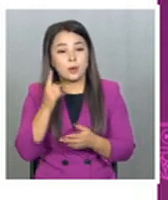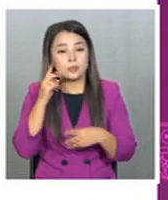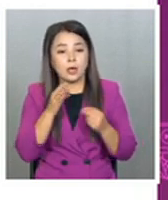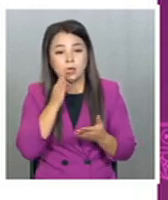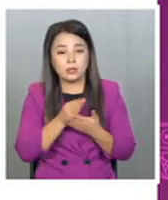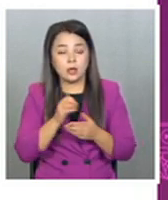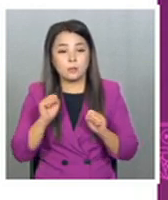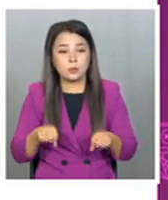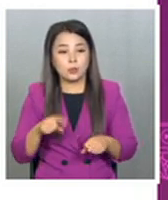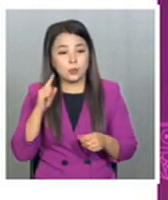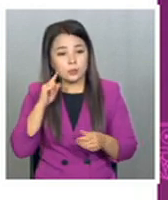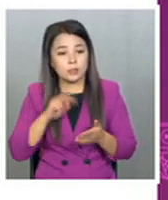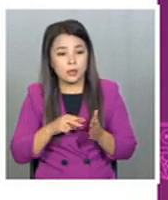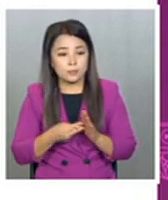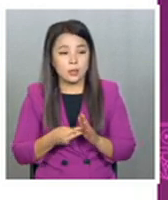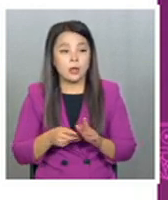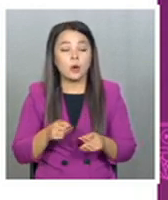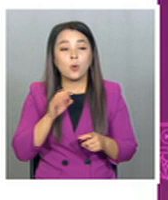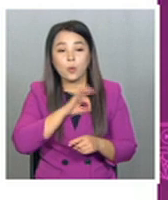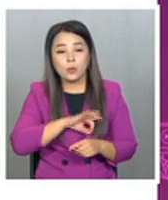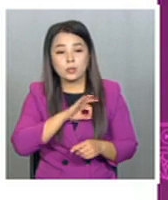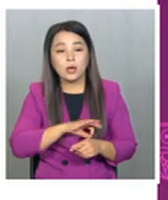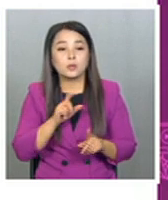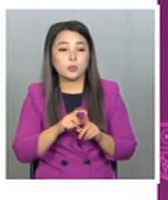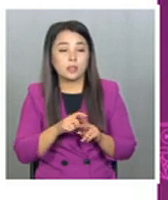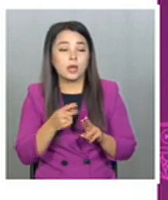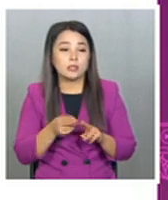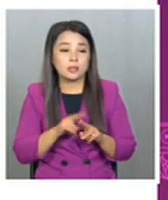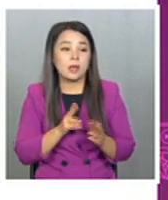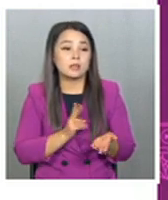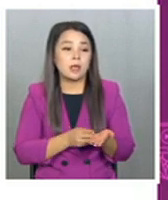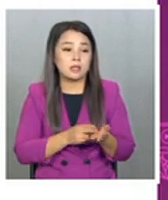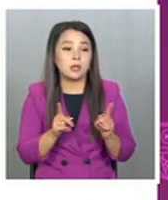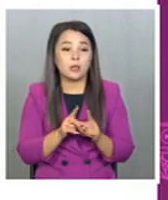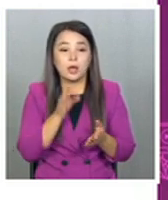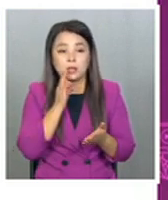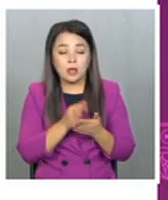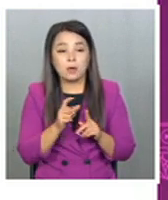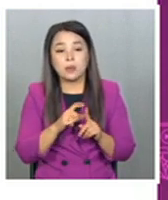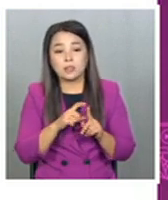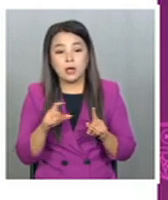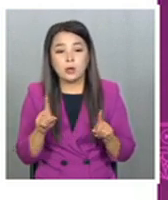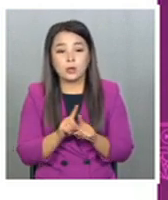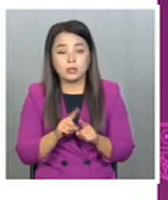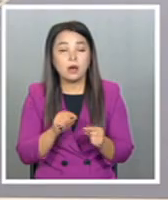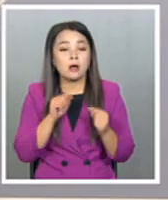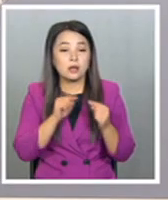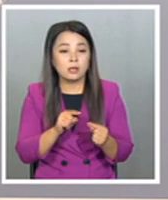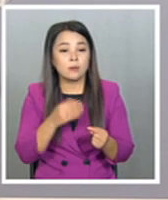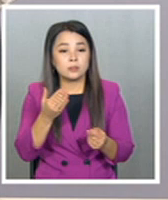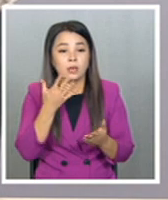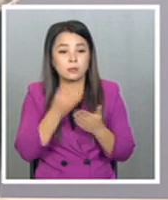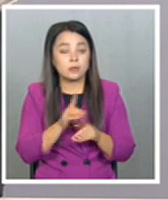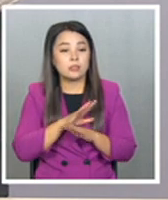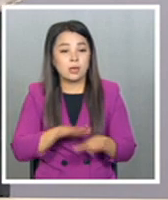сияқты. Қолдаушы сөйлемдері, яғни дәлелдемелері бұл абзацта қарсы пікірді